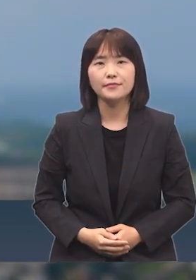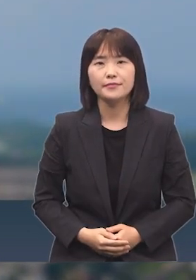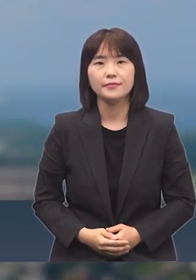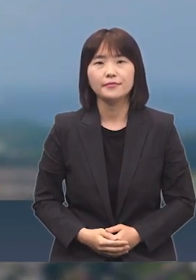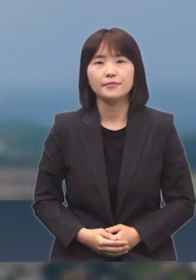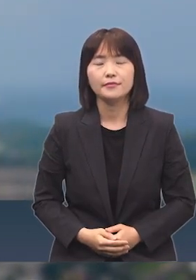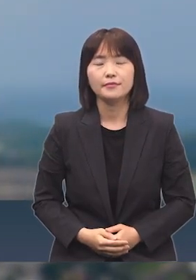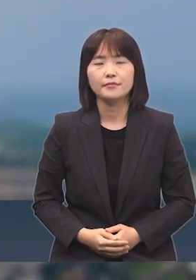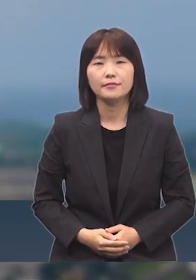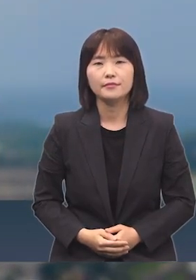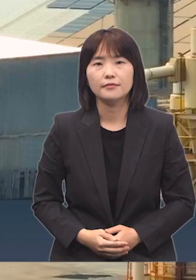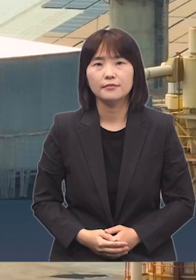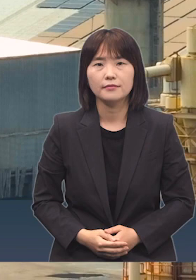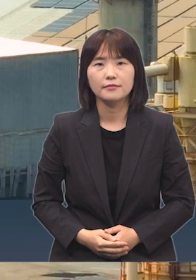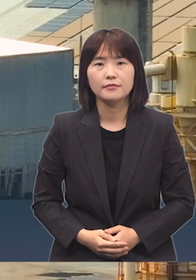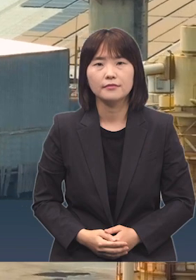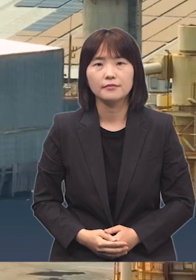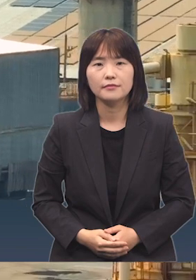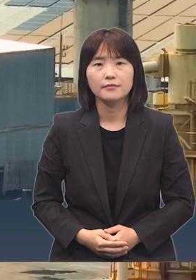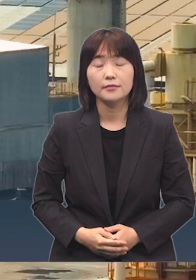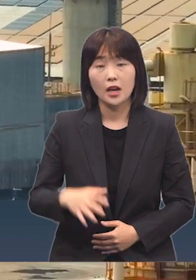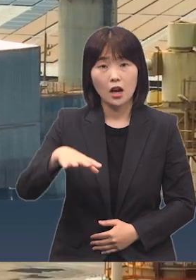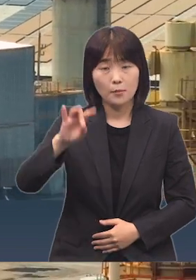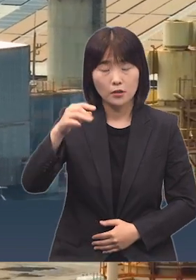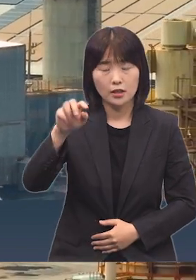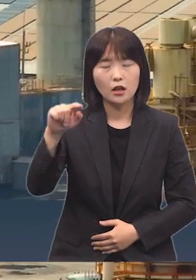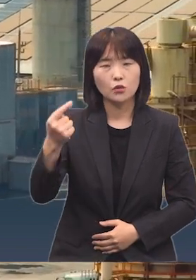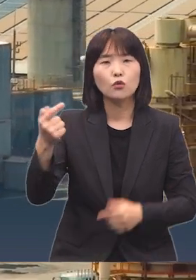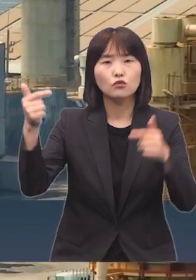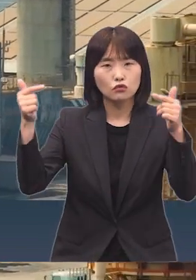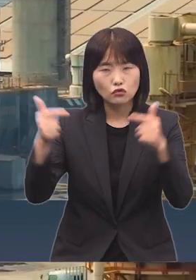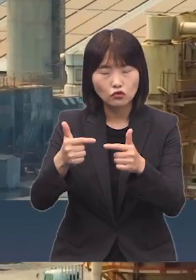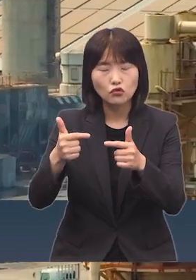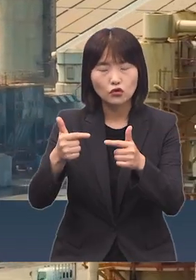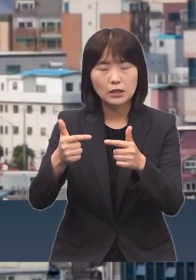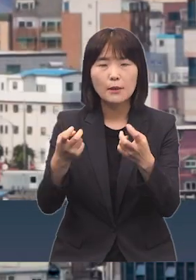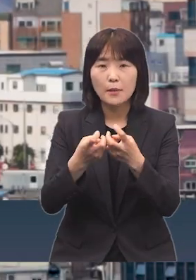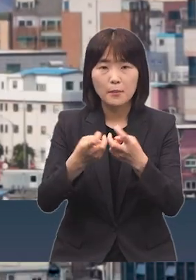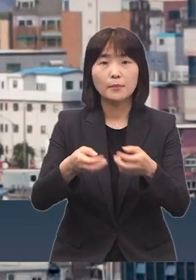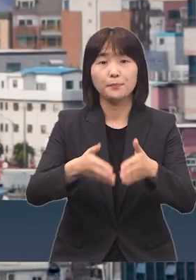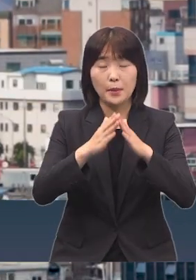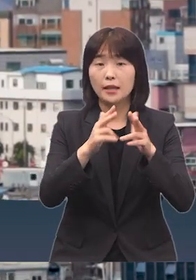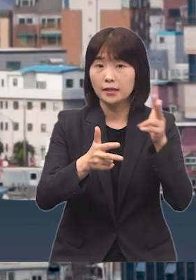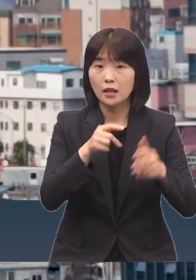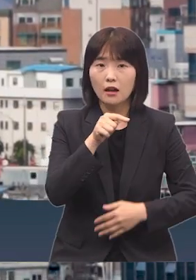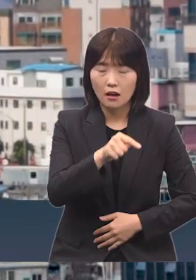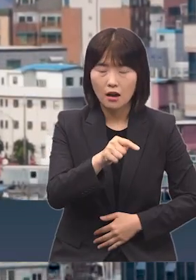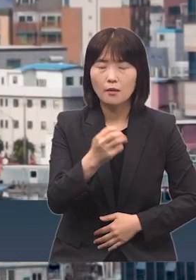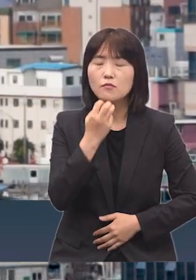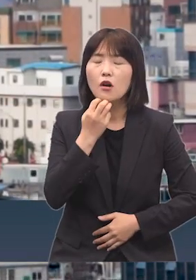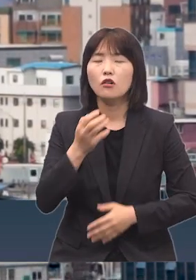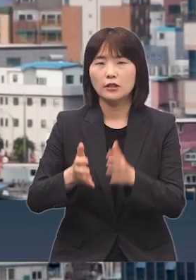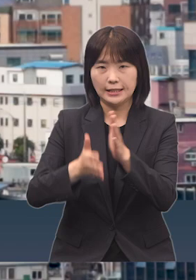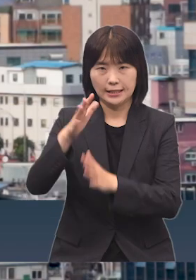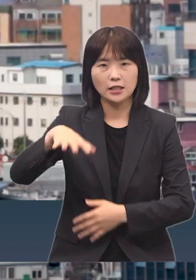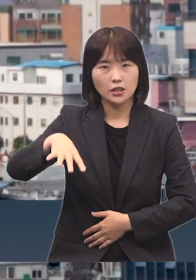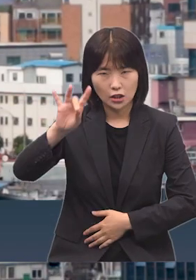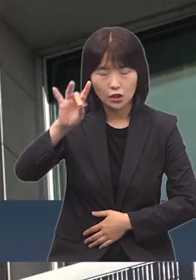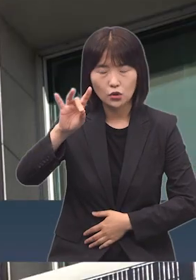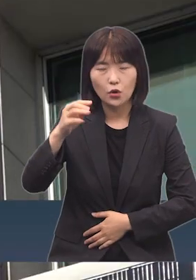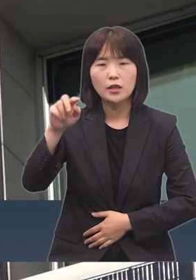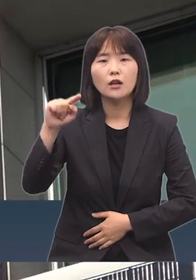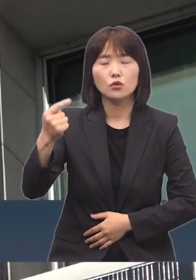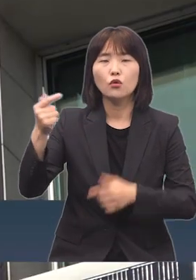사업을 추진할 예정입니다 호는 먼저 탄소중립대행 기반 구축 사업으로 서울시 자치구 최초로